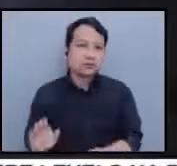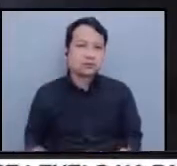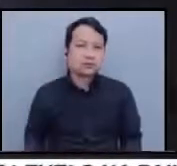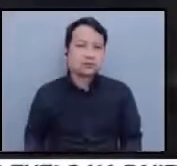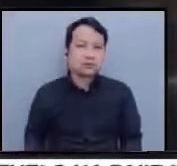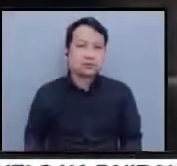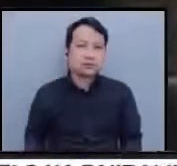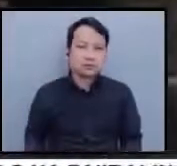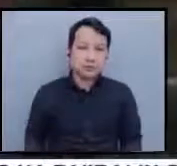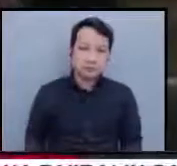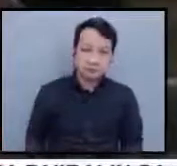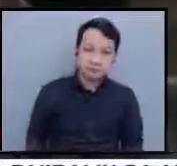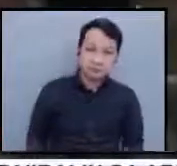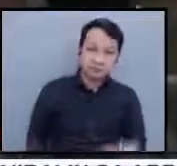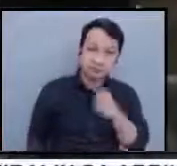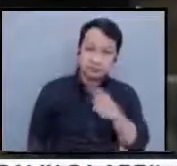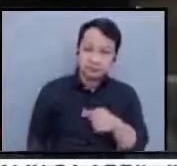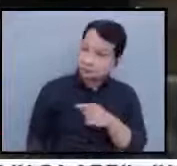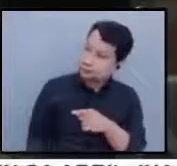akin,